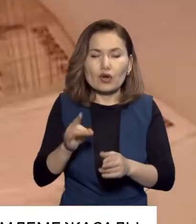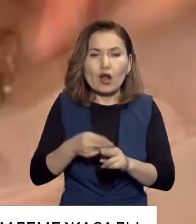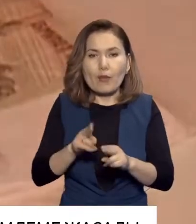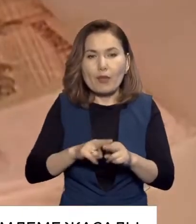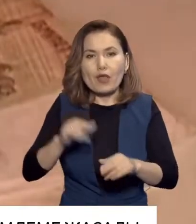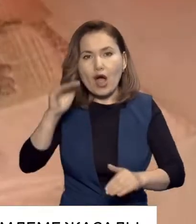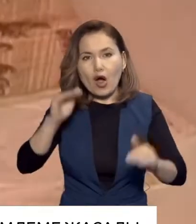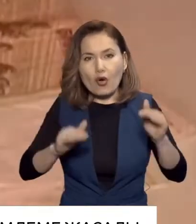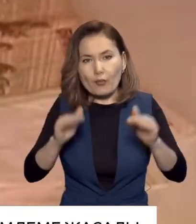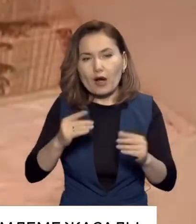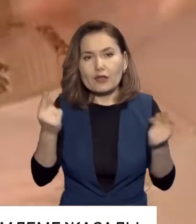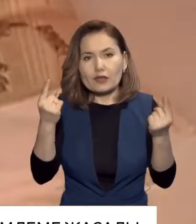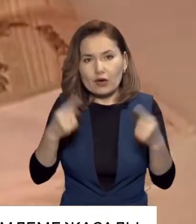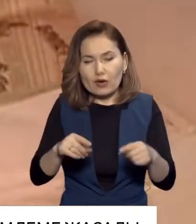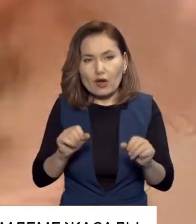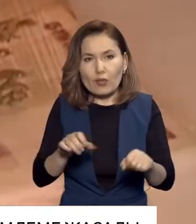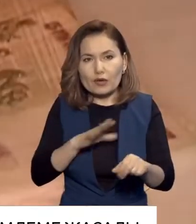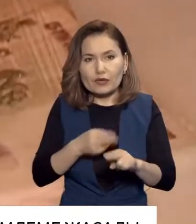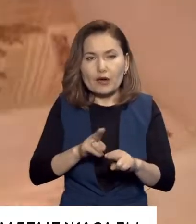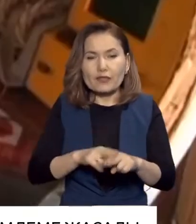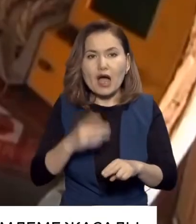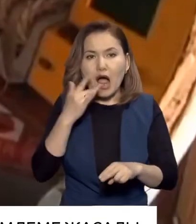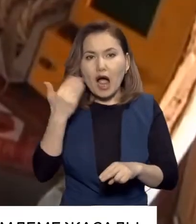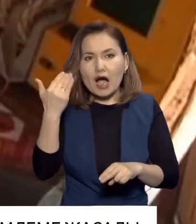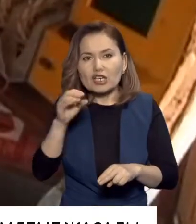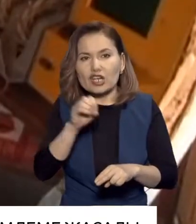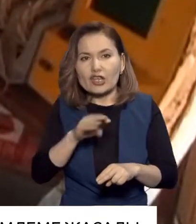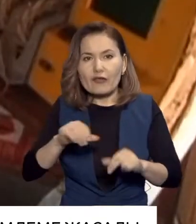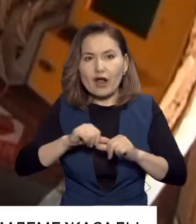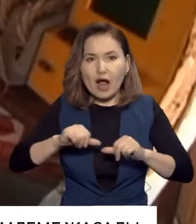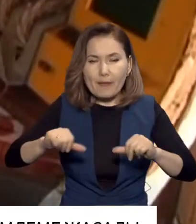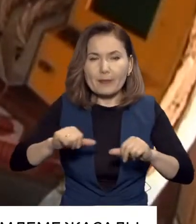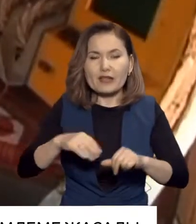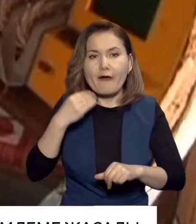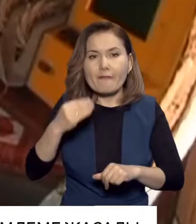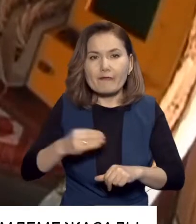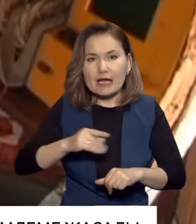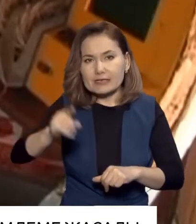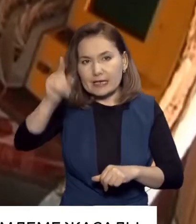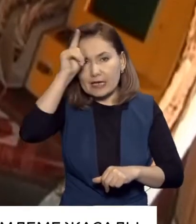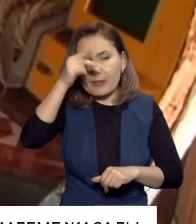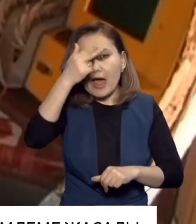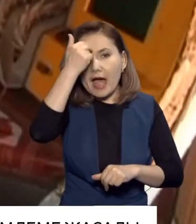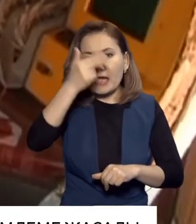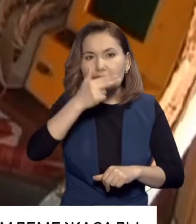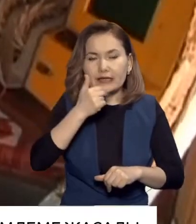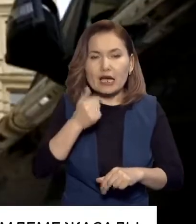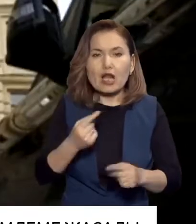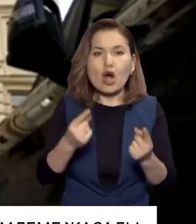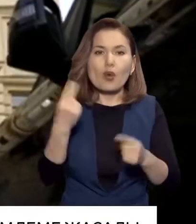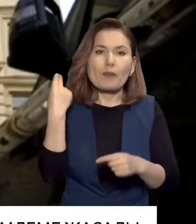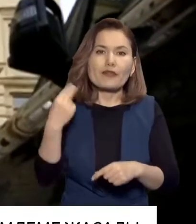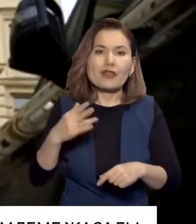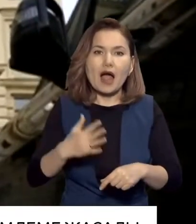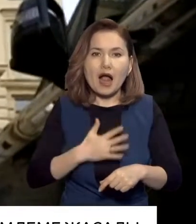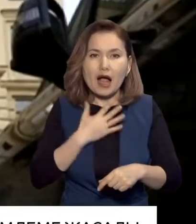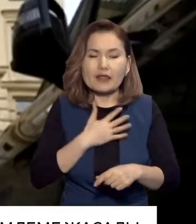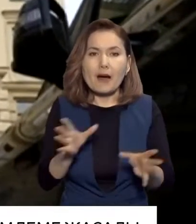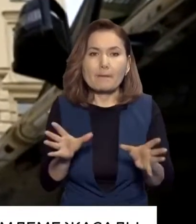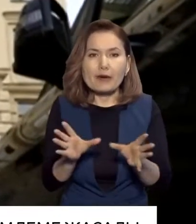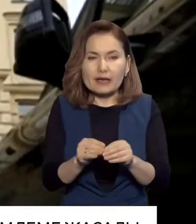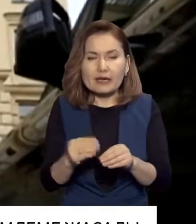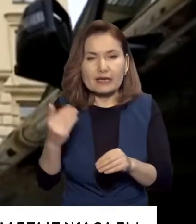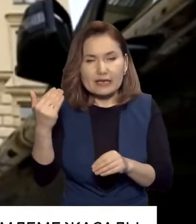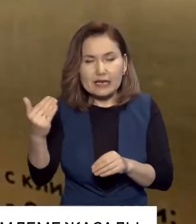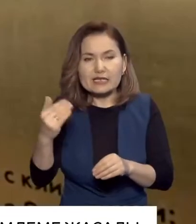құбылып, құлдырау қаупі жоғары. Оған ақштың Еуропалық комиссия, Франция, Германия, Италия, Ұлыбритания, Канада мен бірлесіп ресейге